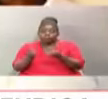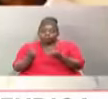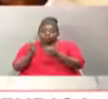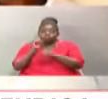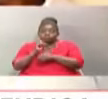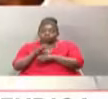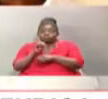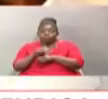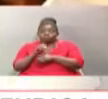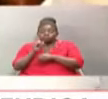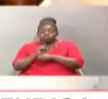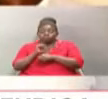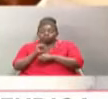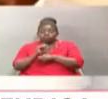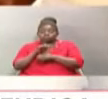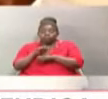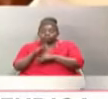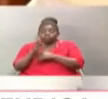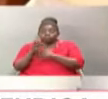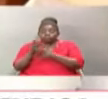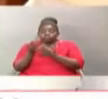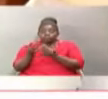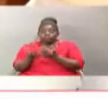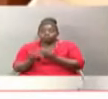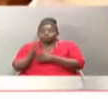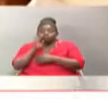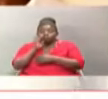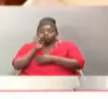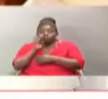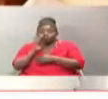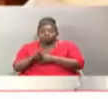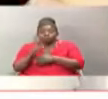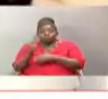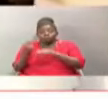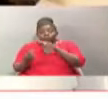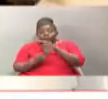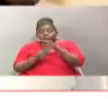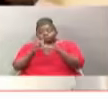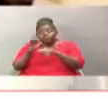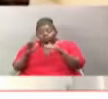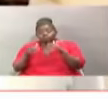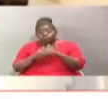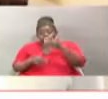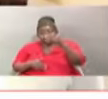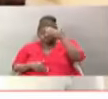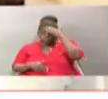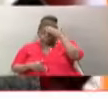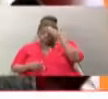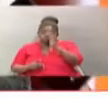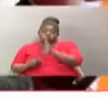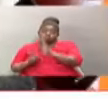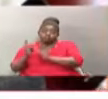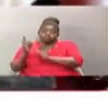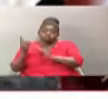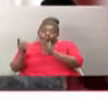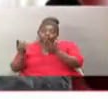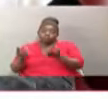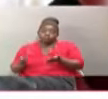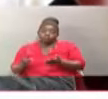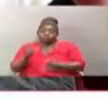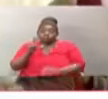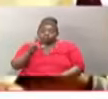okuba abakozi okutira okuba nti embeera zonna ez'obusiramu zikulaakulanya sente w'olukiiko